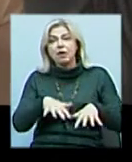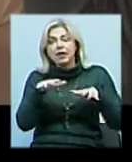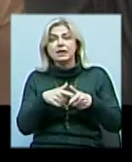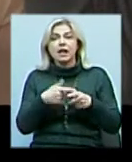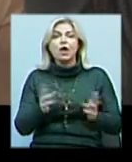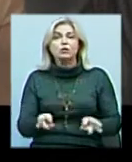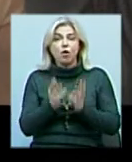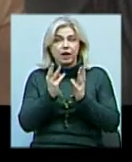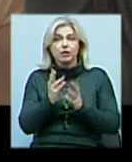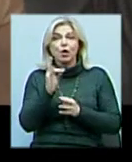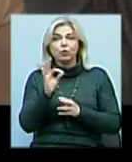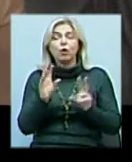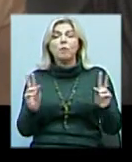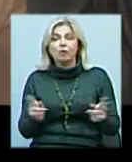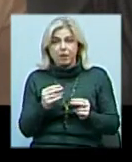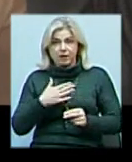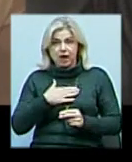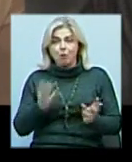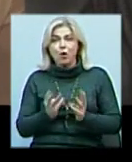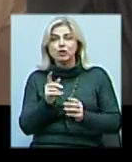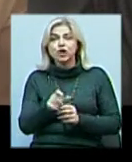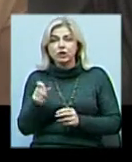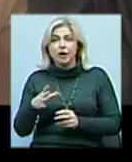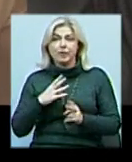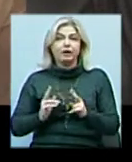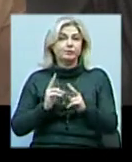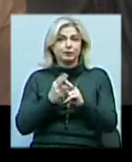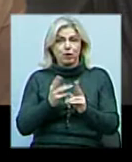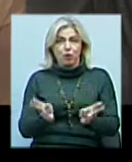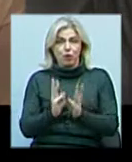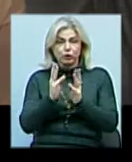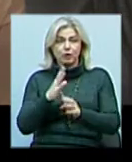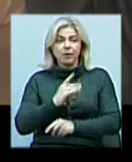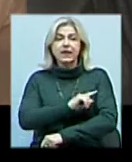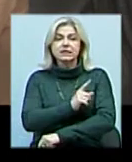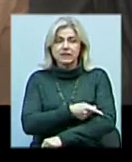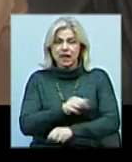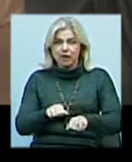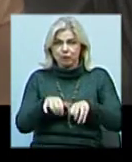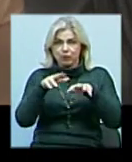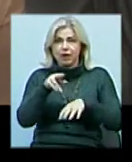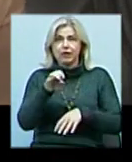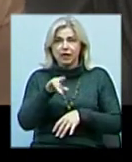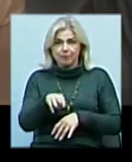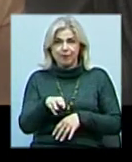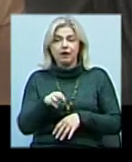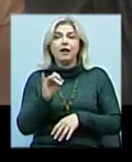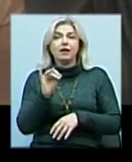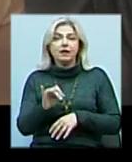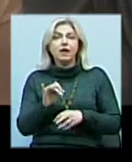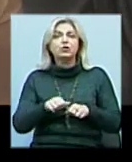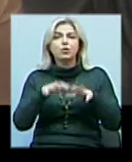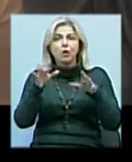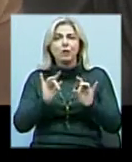може згоріти, але хвала нашим пожежним, вони локалізували вогнище. Було сильне задимлення, лопався шифер, снопи